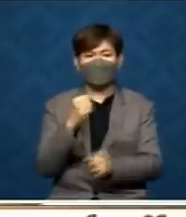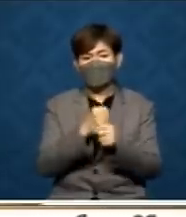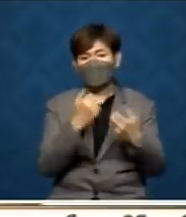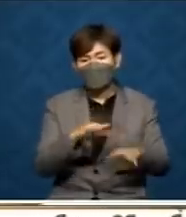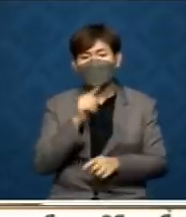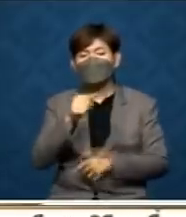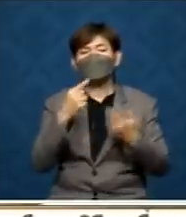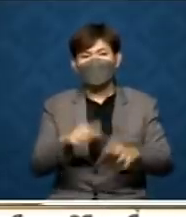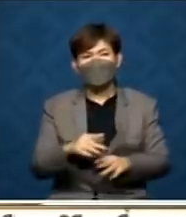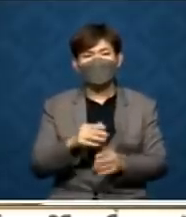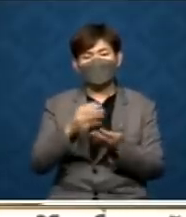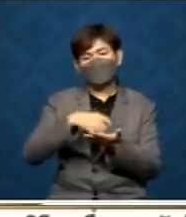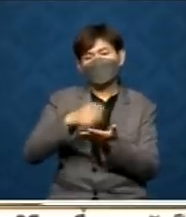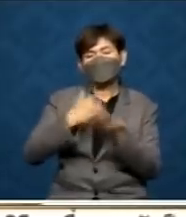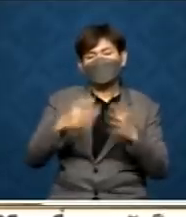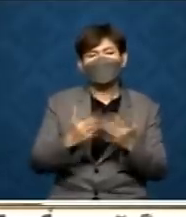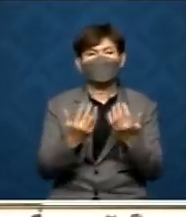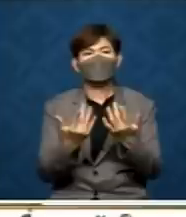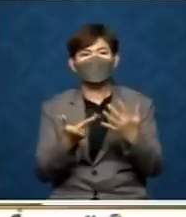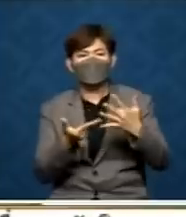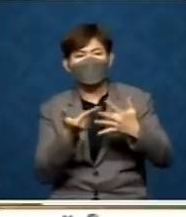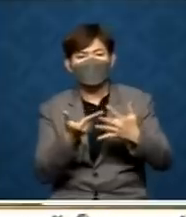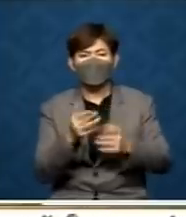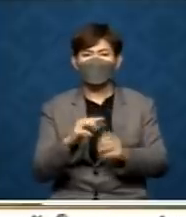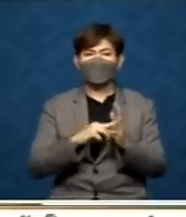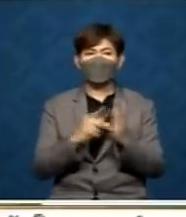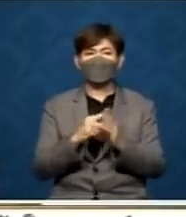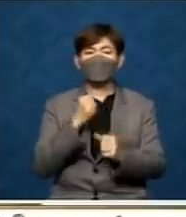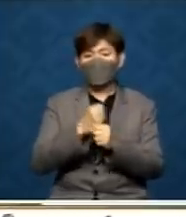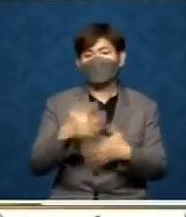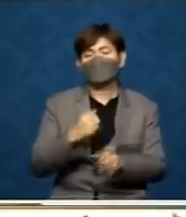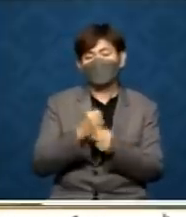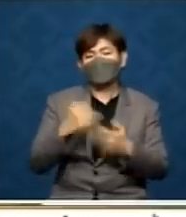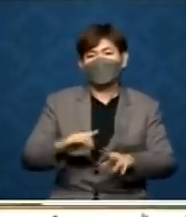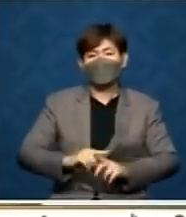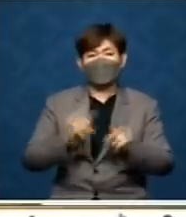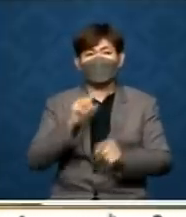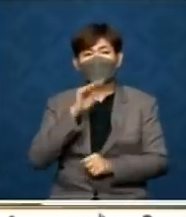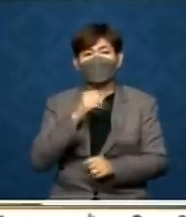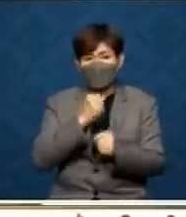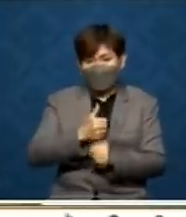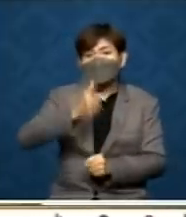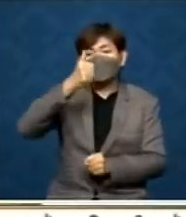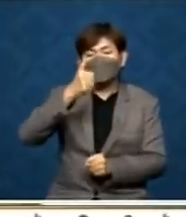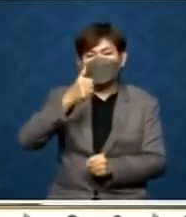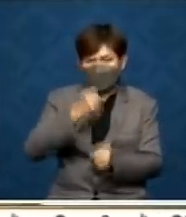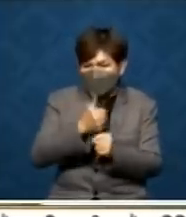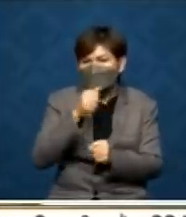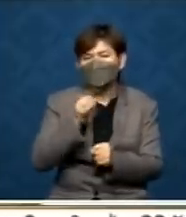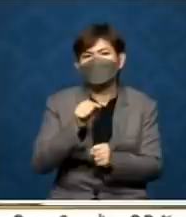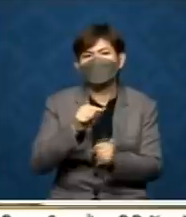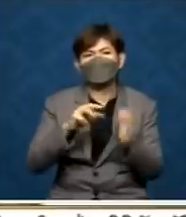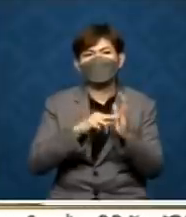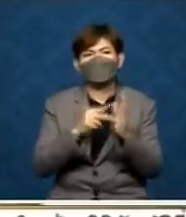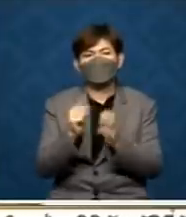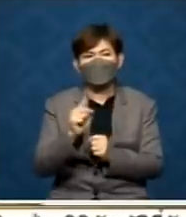สั่งการแล้วรายงานมาแล้วก็อยู่ข้างตอนนี่เขาเรียกว่าได้ทำแล้วแต่ต้องบอกว่าทำได้แล้วสิก็ไม่